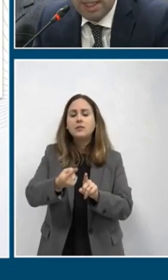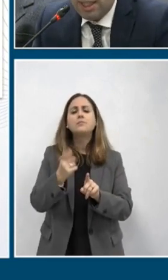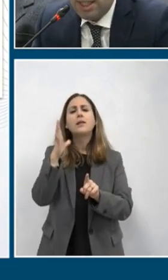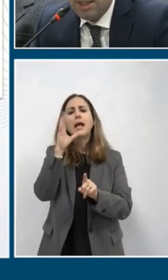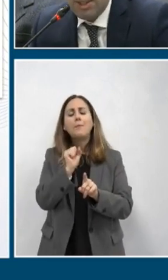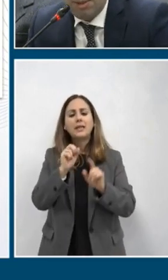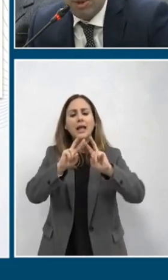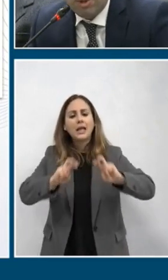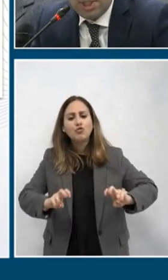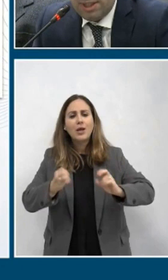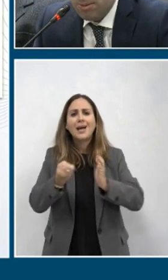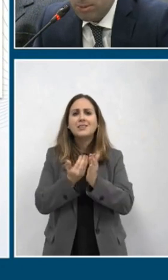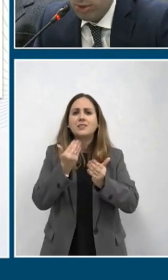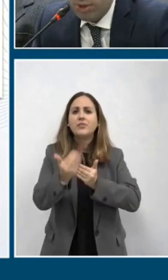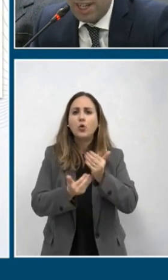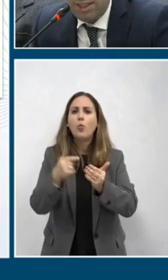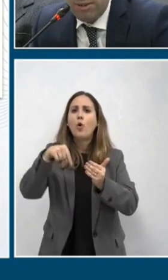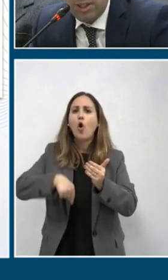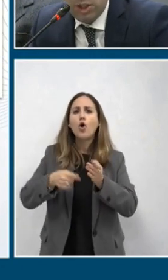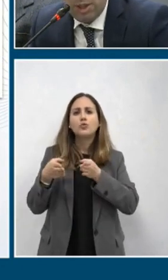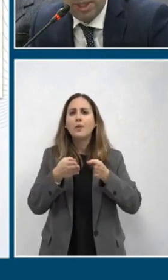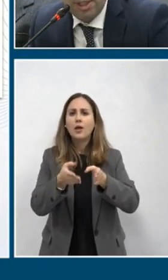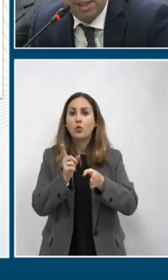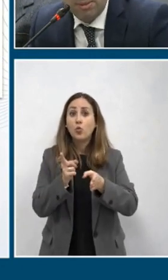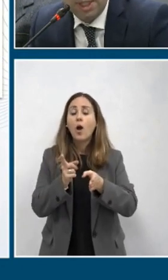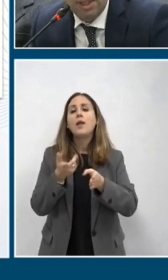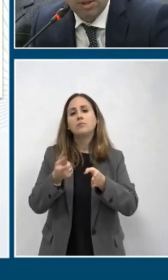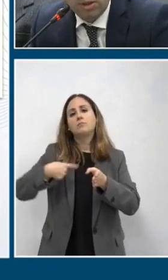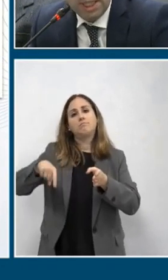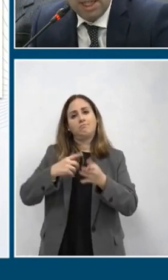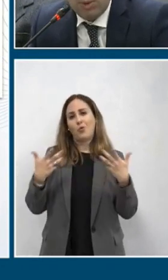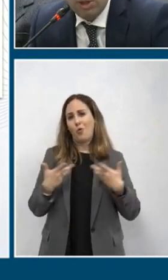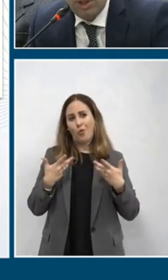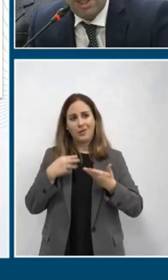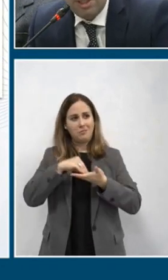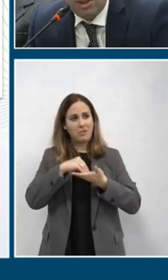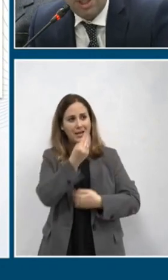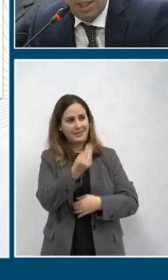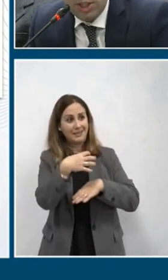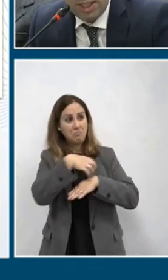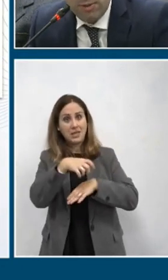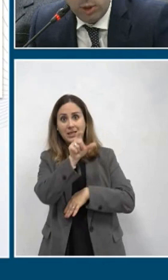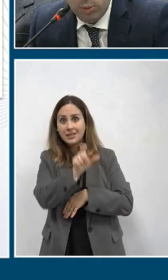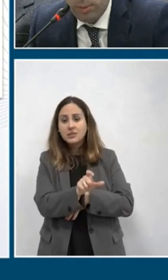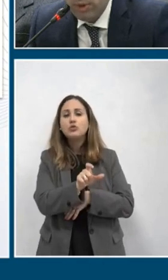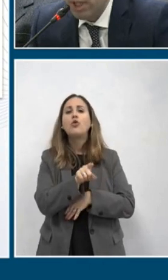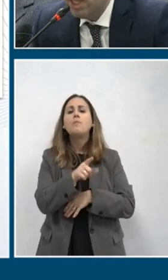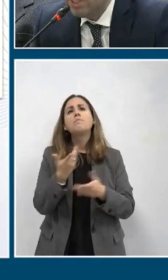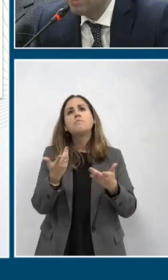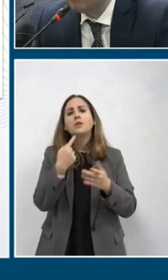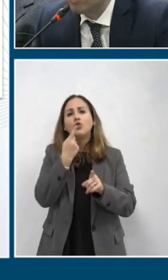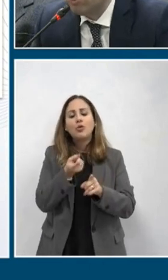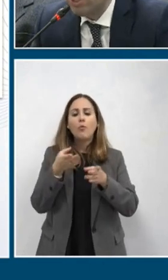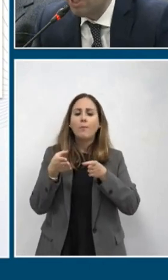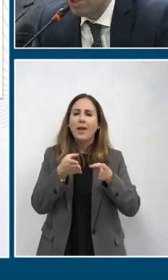Sviluppo Oggi siamo molto grati e felici della presenza del ministro Quali sono le traiettorie di ricerca e sviluppo